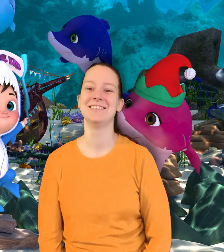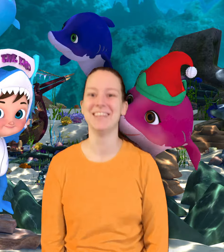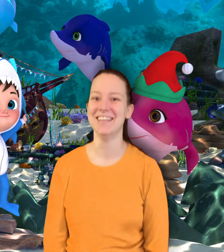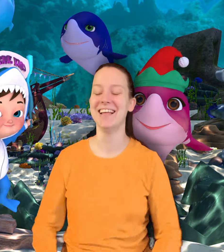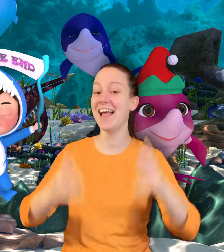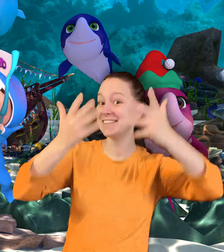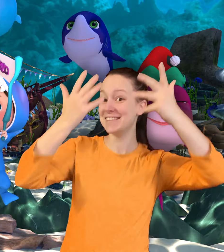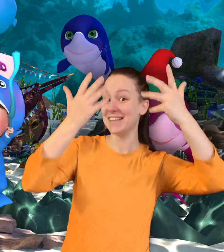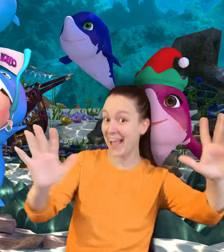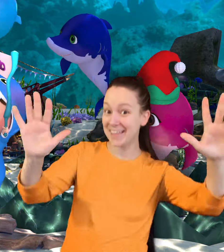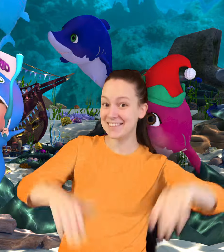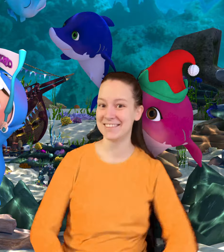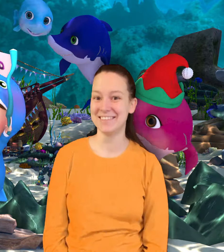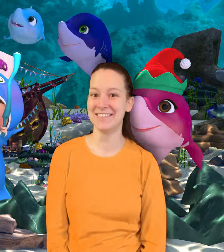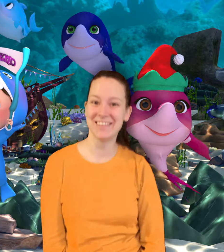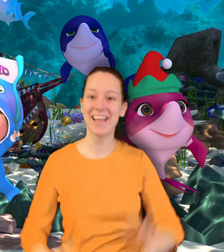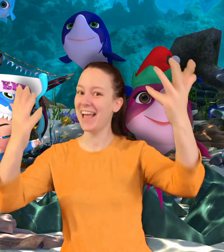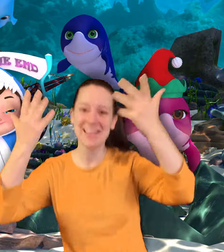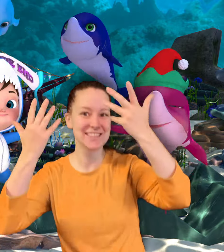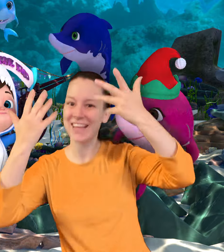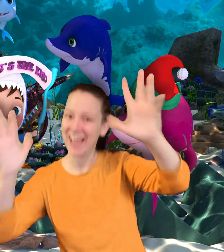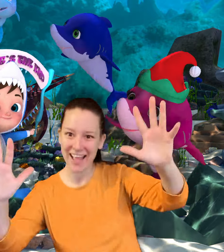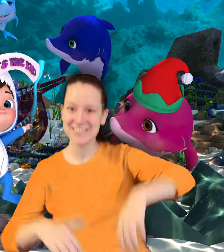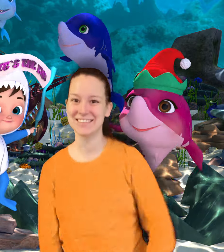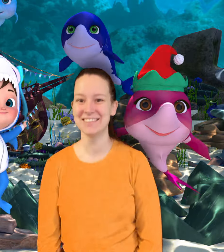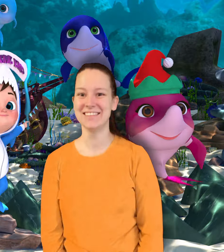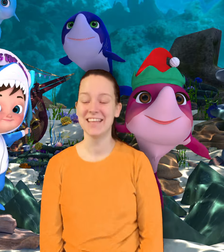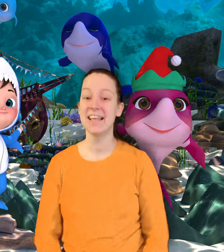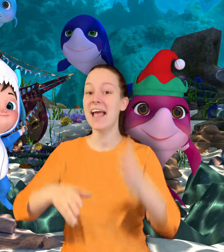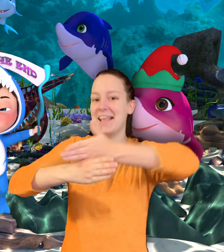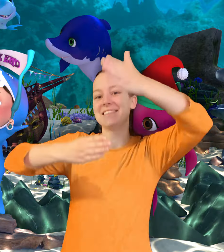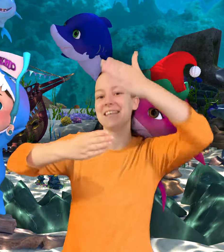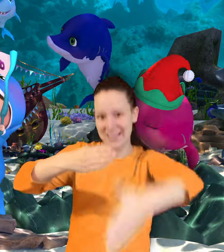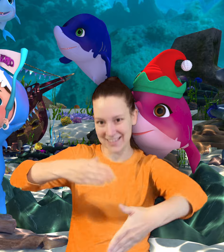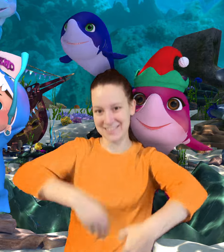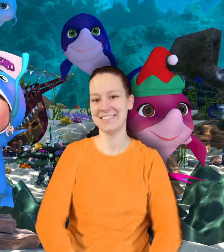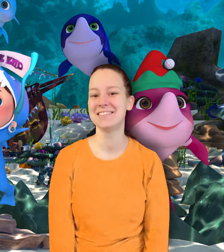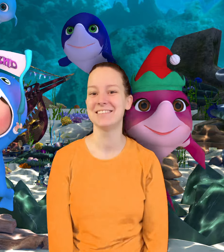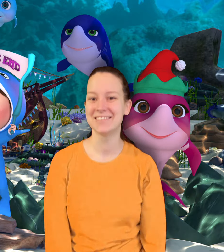嬉しい楽しい驚